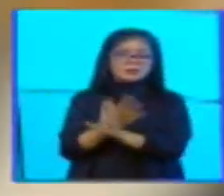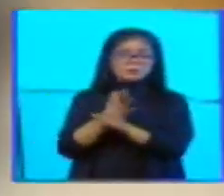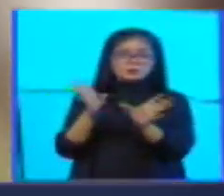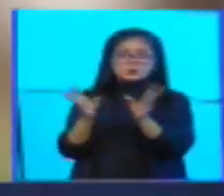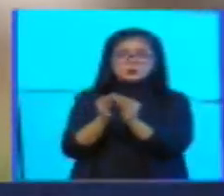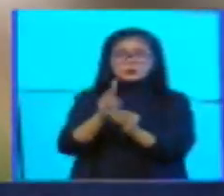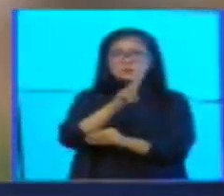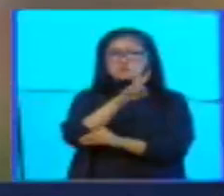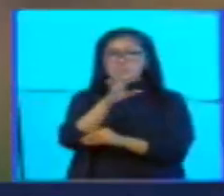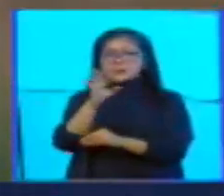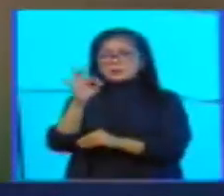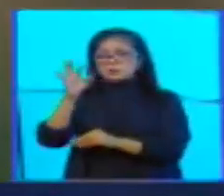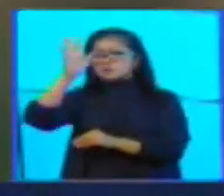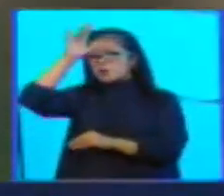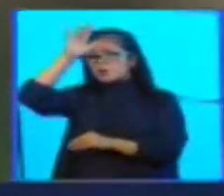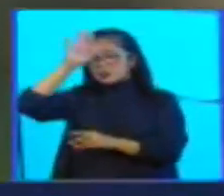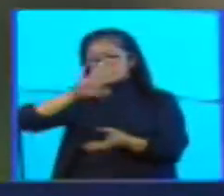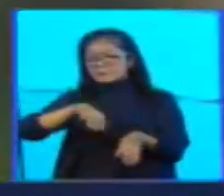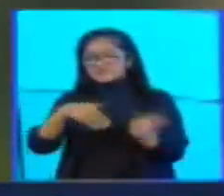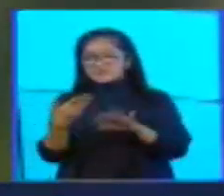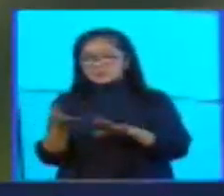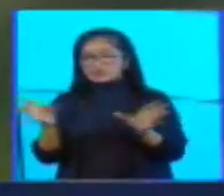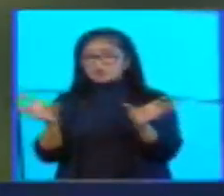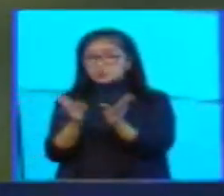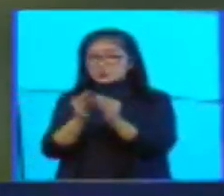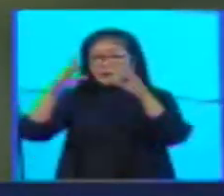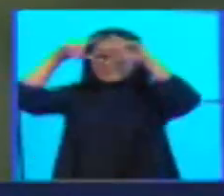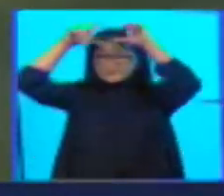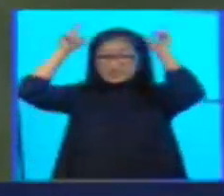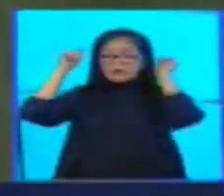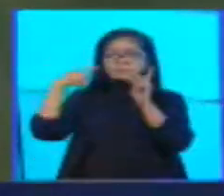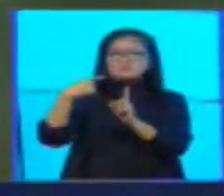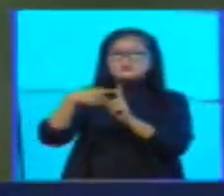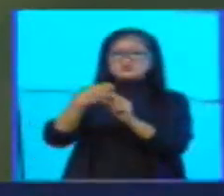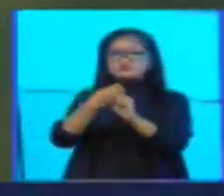orang. Sementara total perawat yang terkonfirmasi positif COVID-19 sebanyak